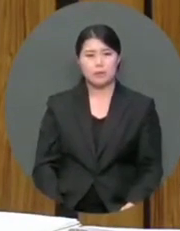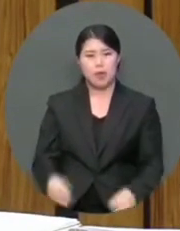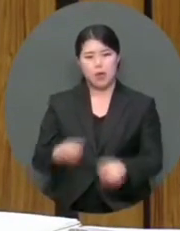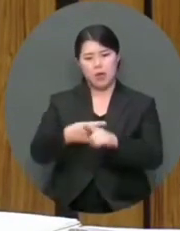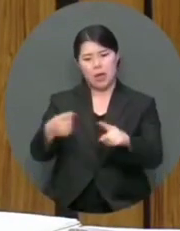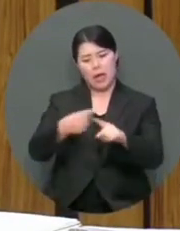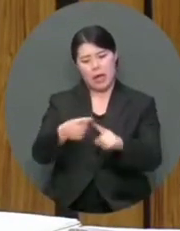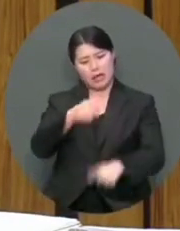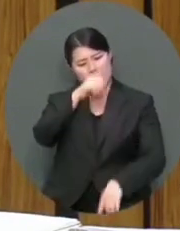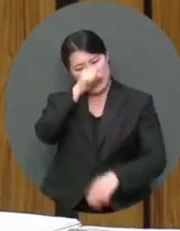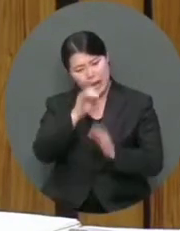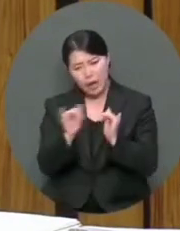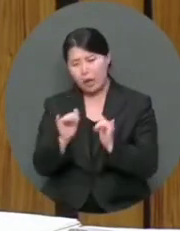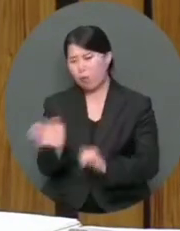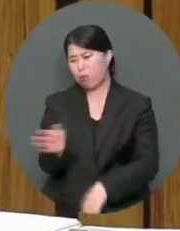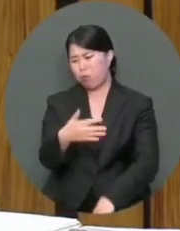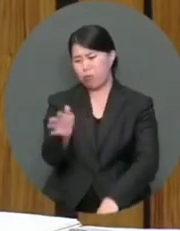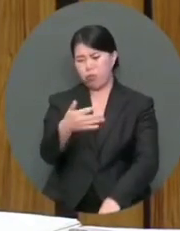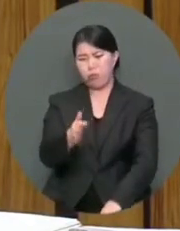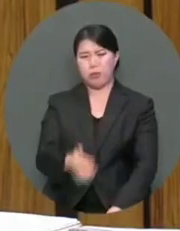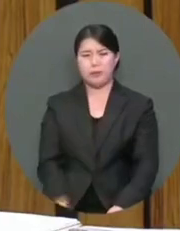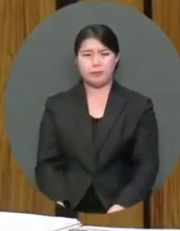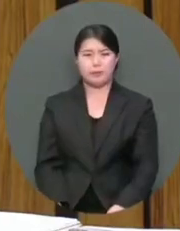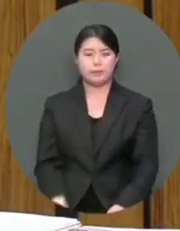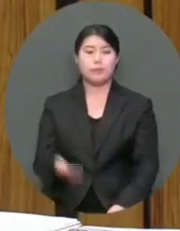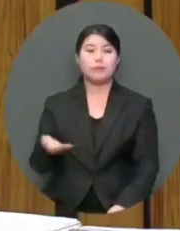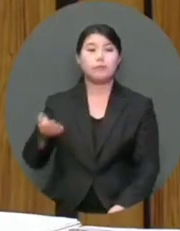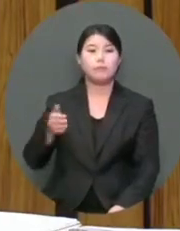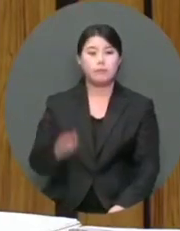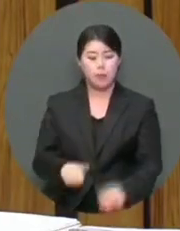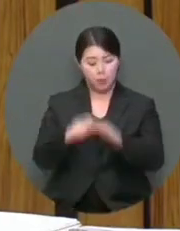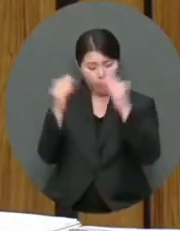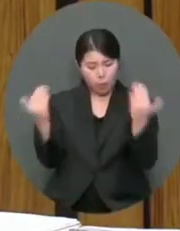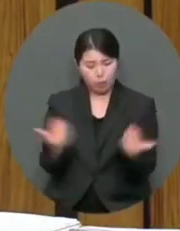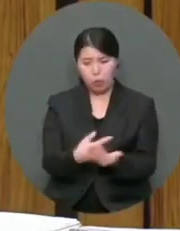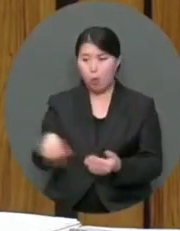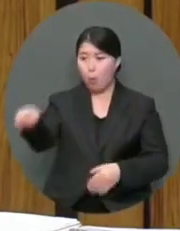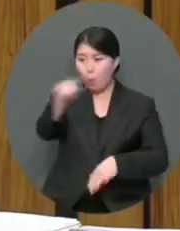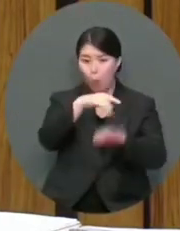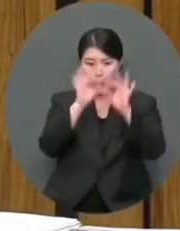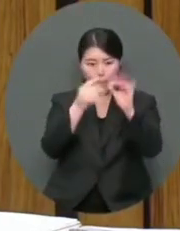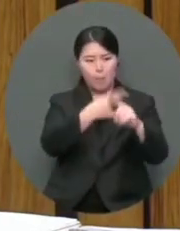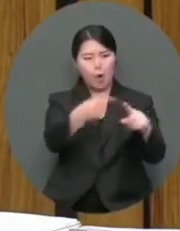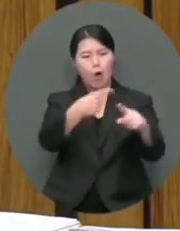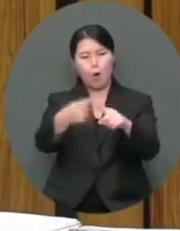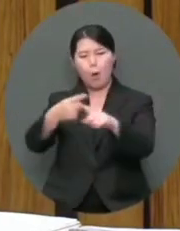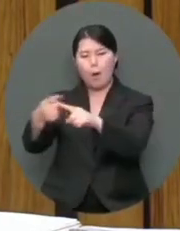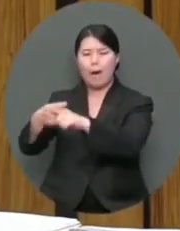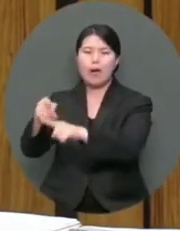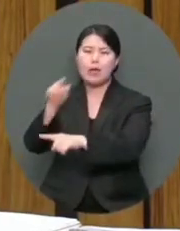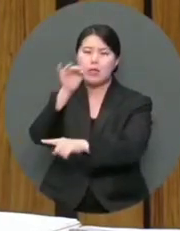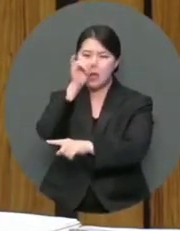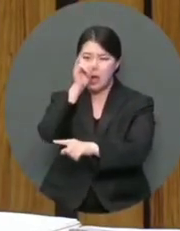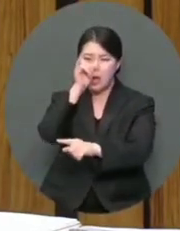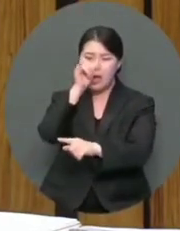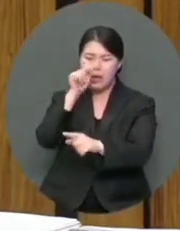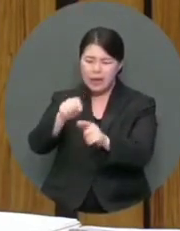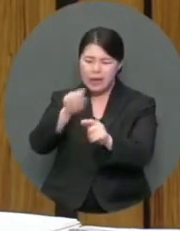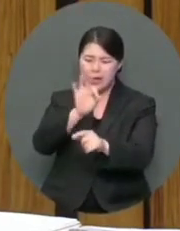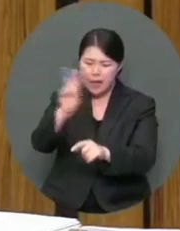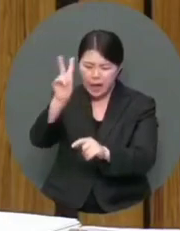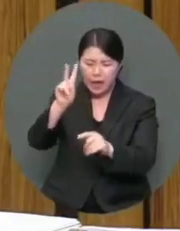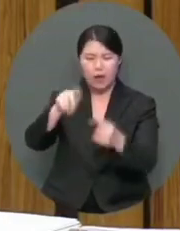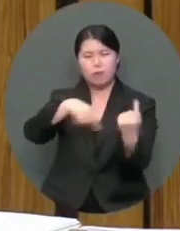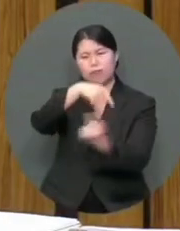평가받기 좋아하는 사람 아무도 없어요 이 세상에. 그렇지만 다 평가 제도가 있는 이유는 그렇게 해야 조직이 돌아가는 겁니다. 여기